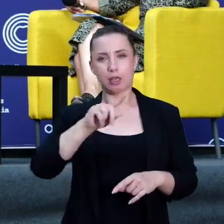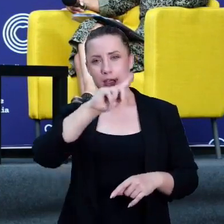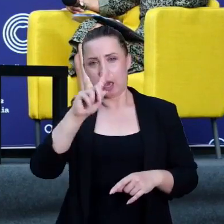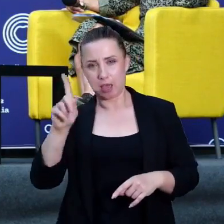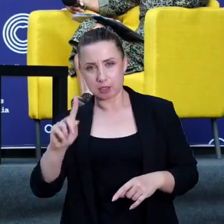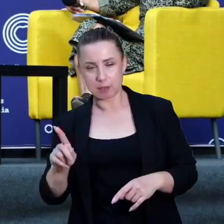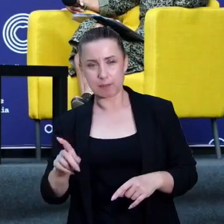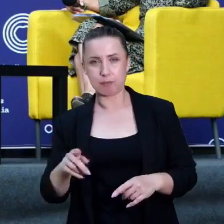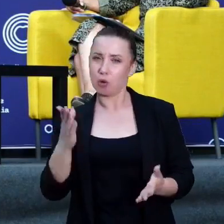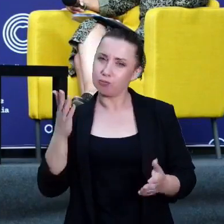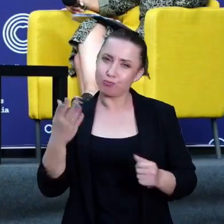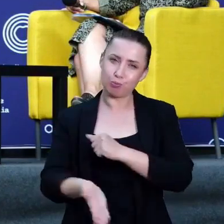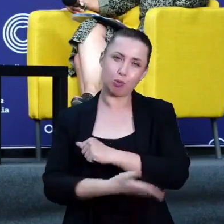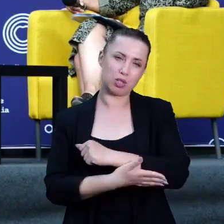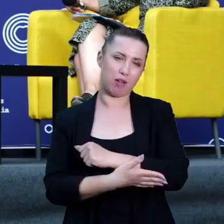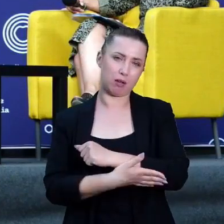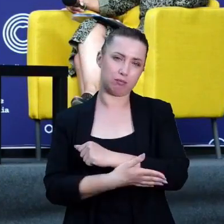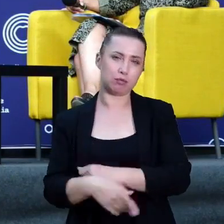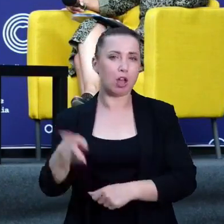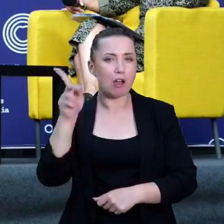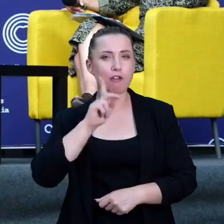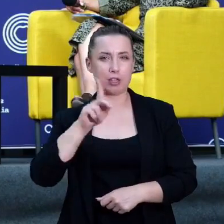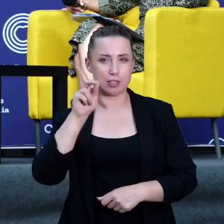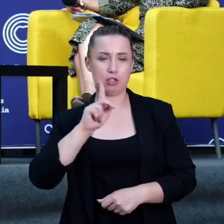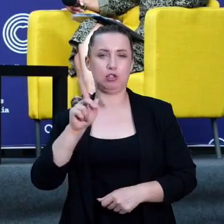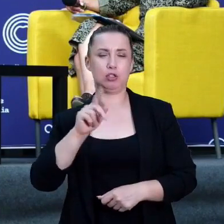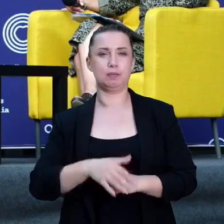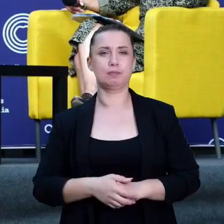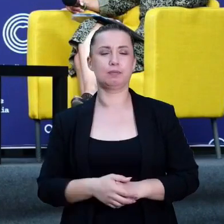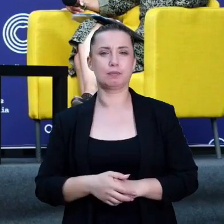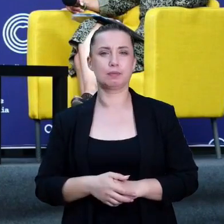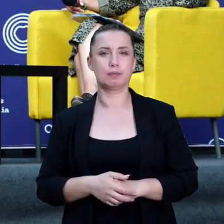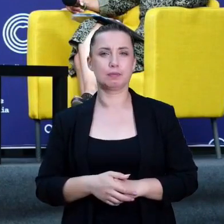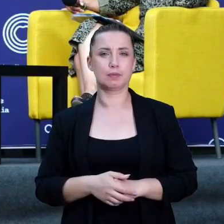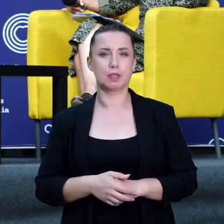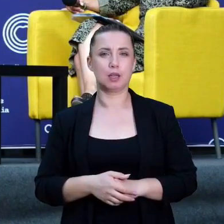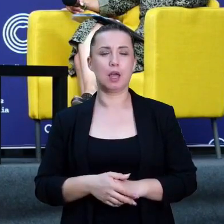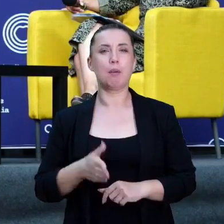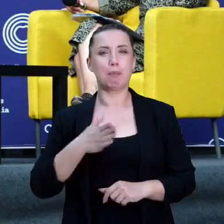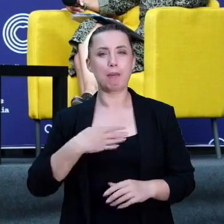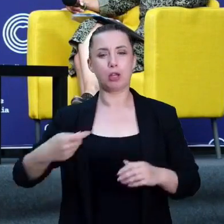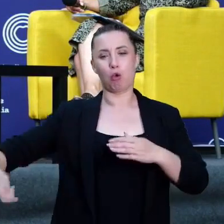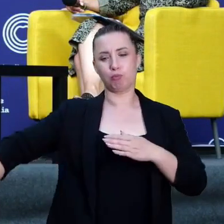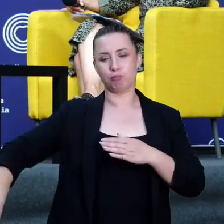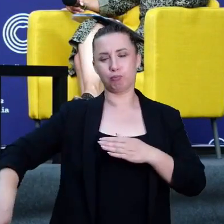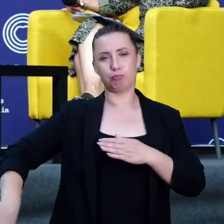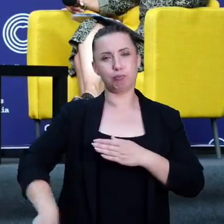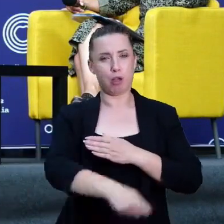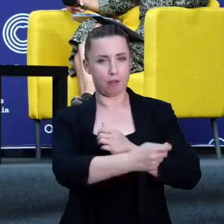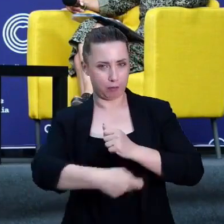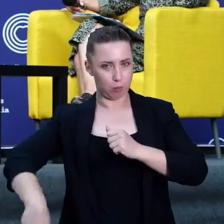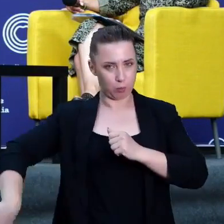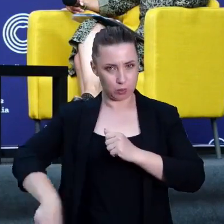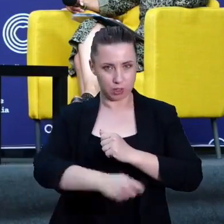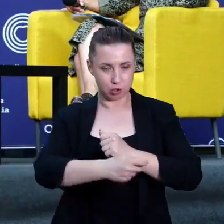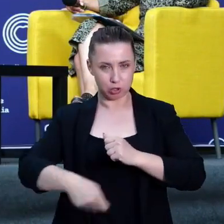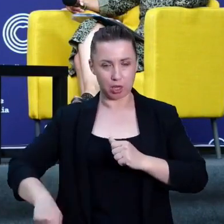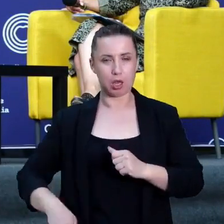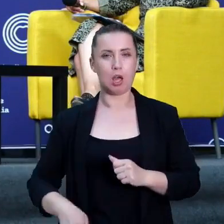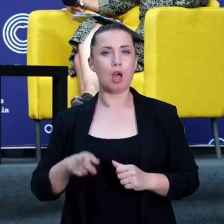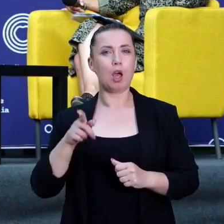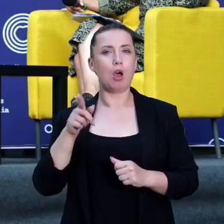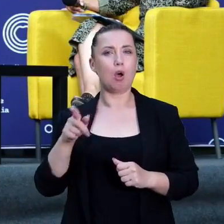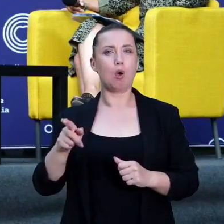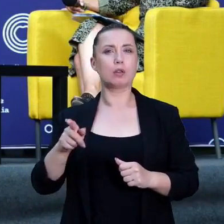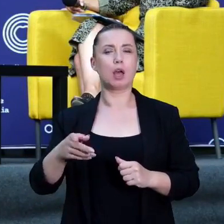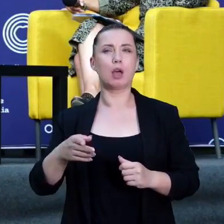kobiety też muszą pokazać coś, co będzie totalnie zjawiskowe. Jest taka wspaniała kontrabasistka, wokalistka Esperanza Spalding, która pokazała światu,